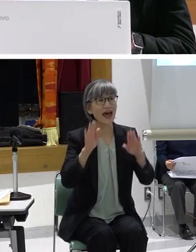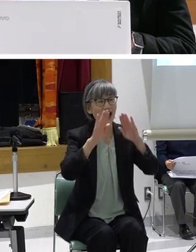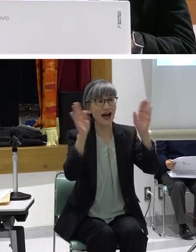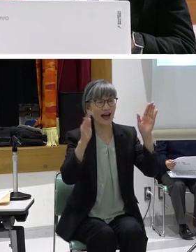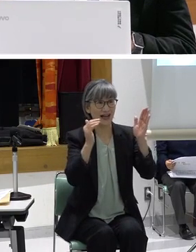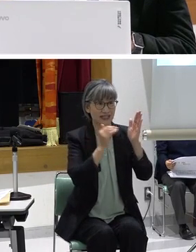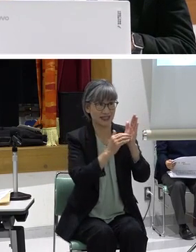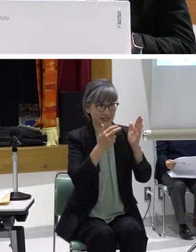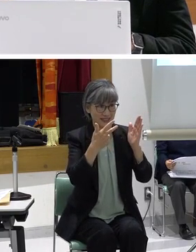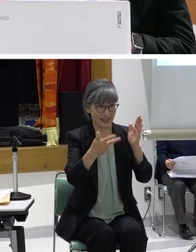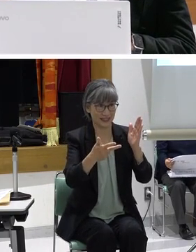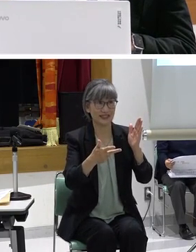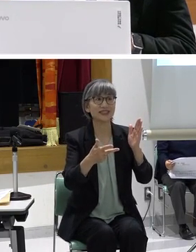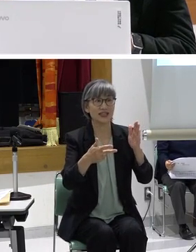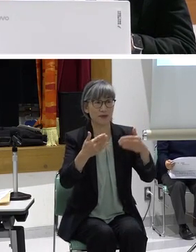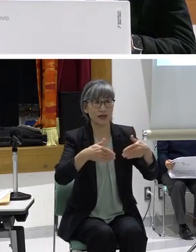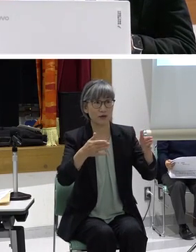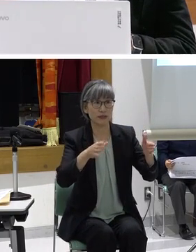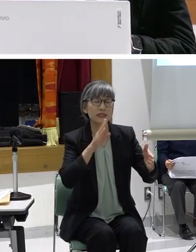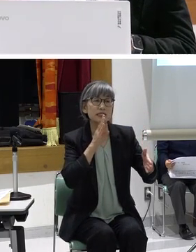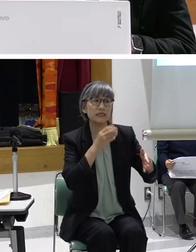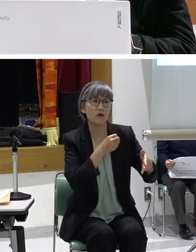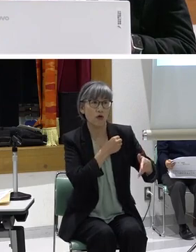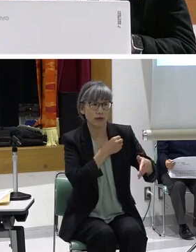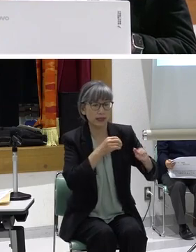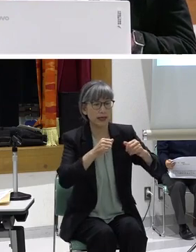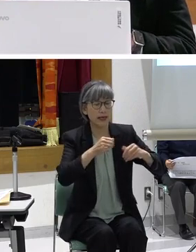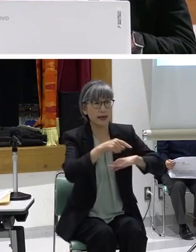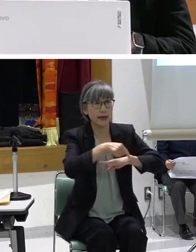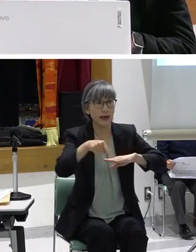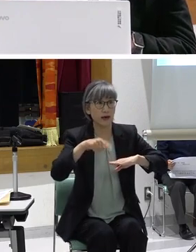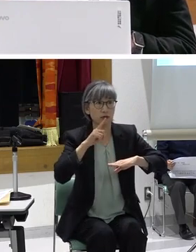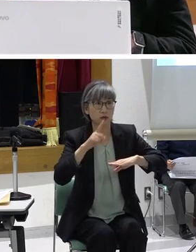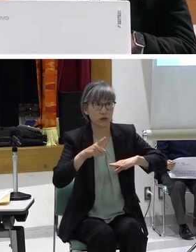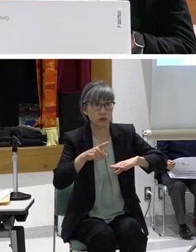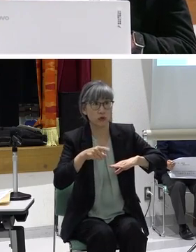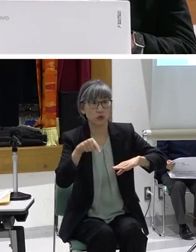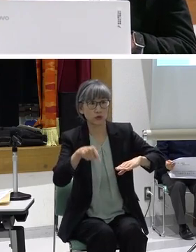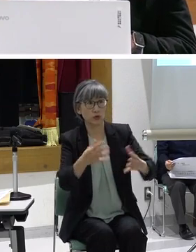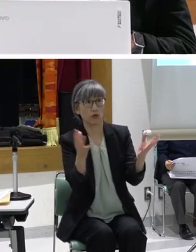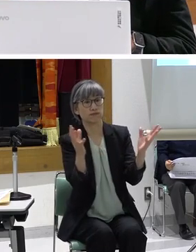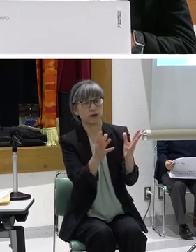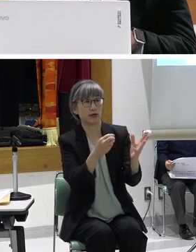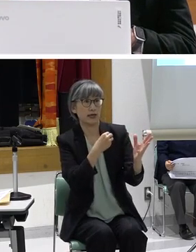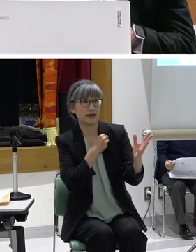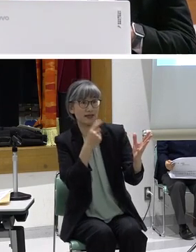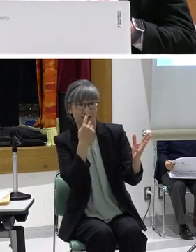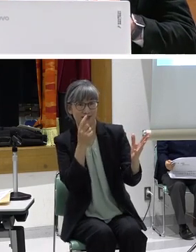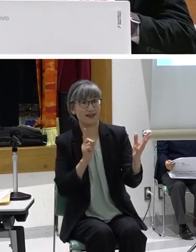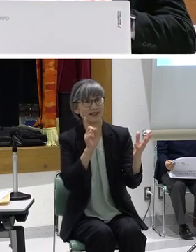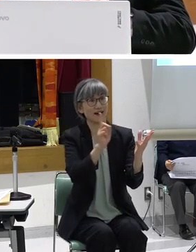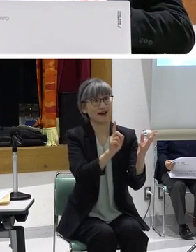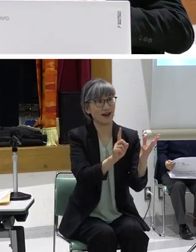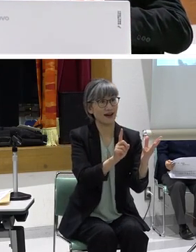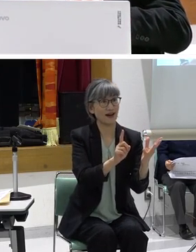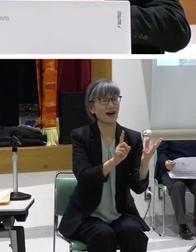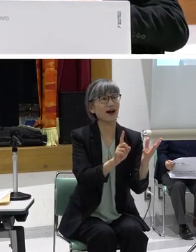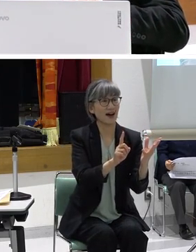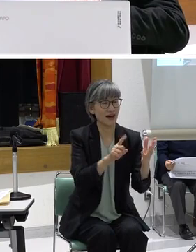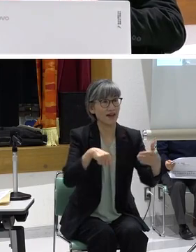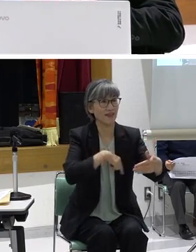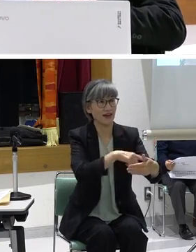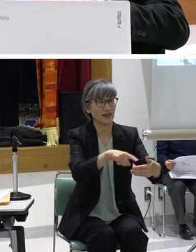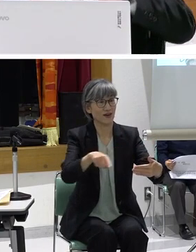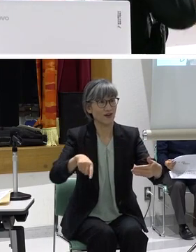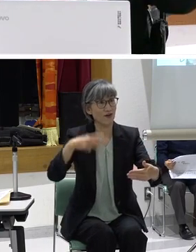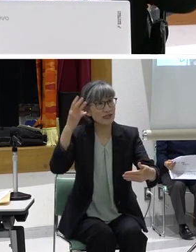り実行計画という、もの、これ私、まあ、委員としてね参加をしたので、ちょっとそれの概要みたいなことを参